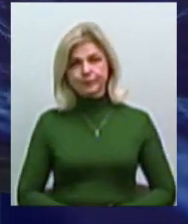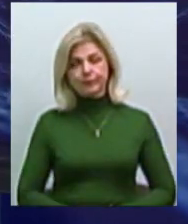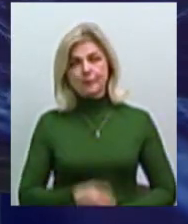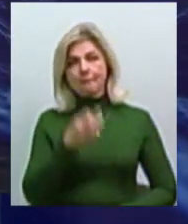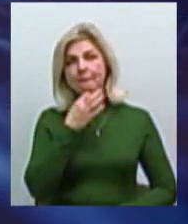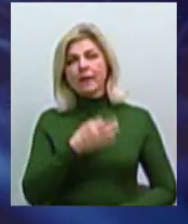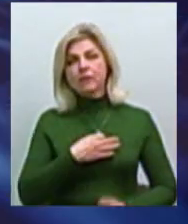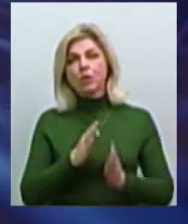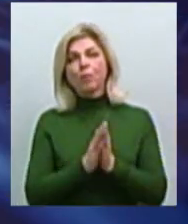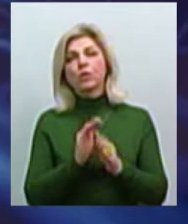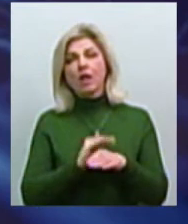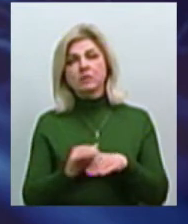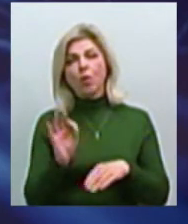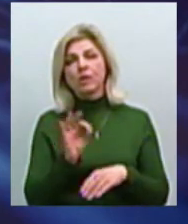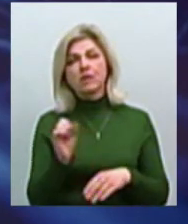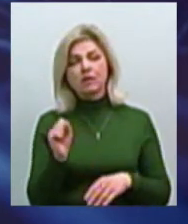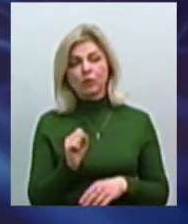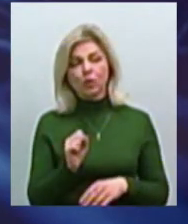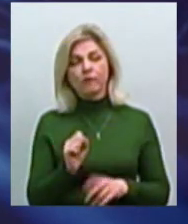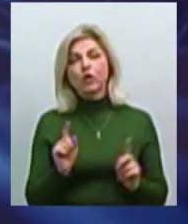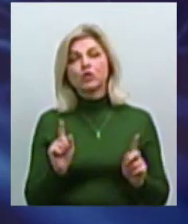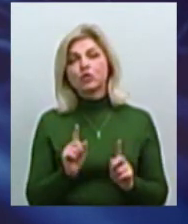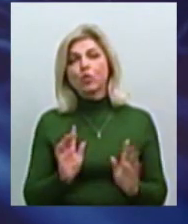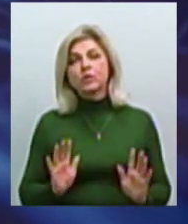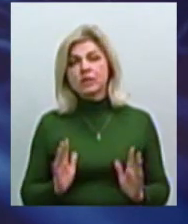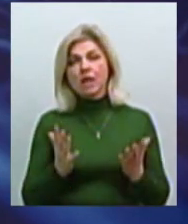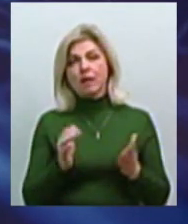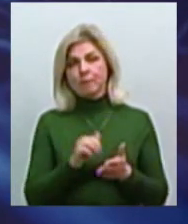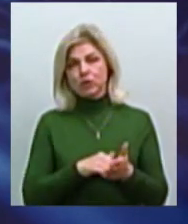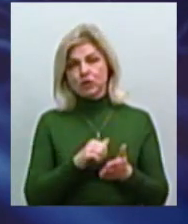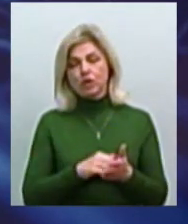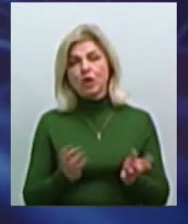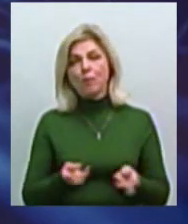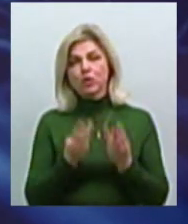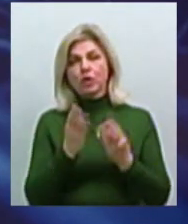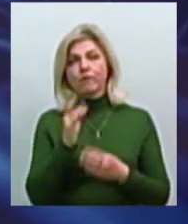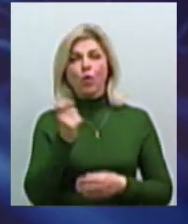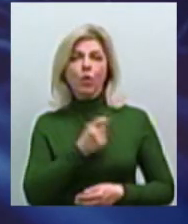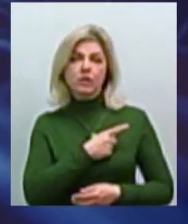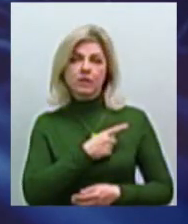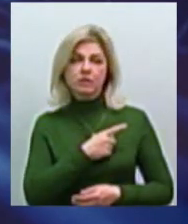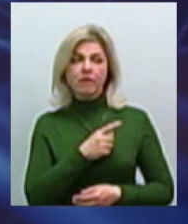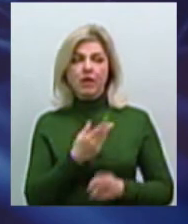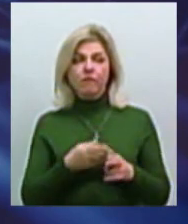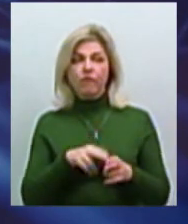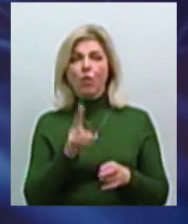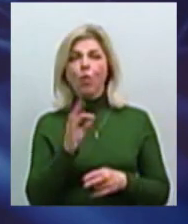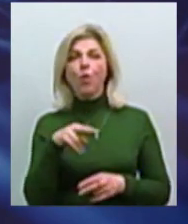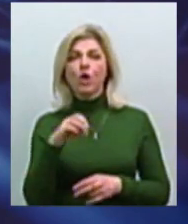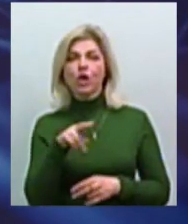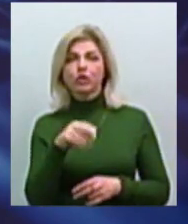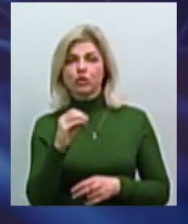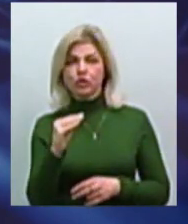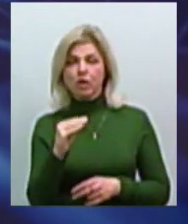ласка, Олександр Анатолійович, що стало причиною пожежі в Одесі в цьому коледжі? Ну,